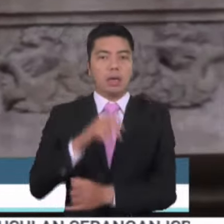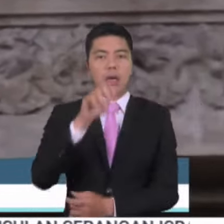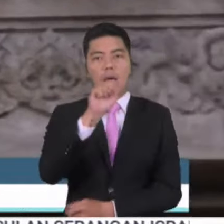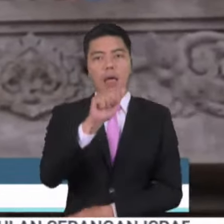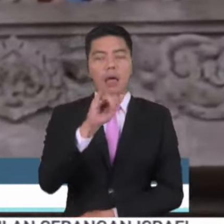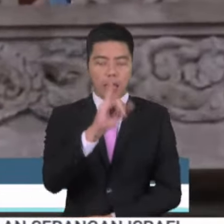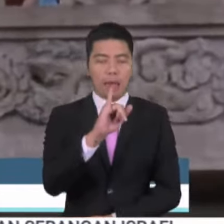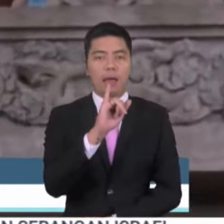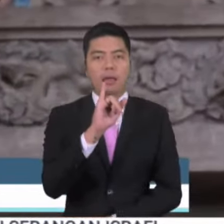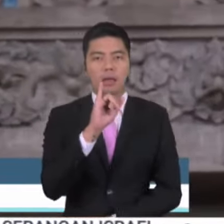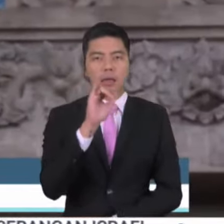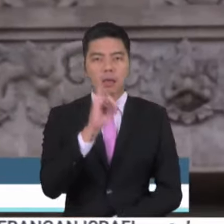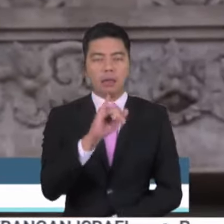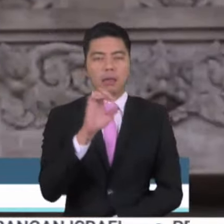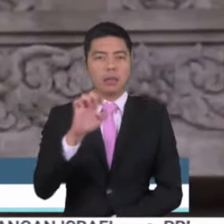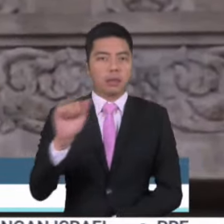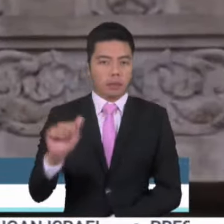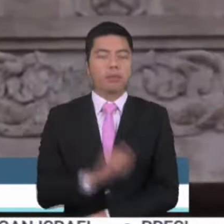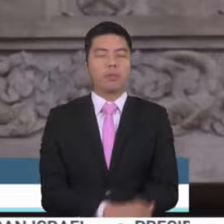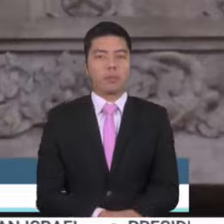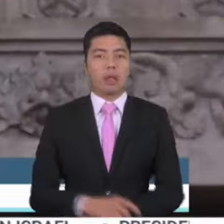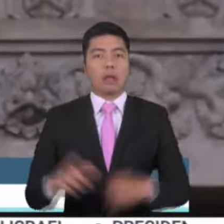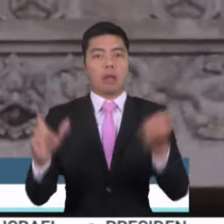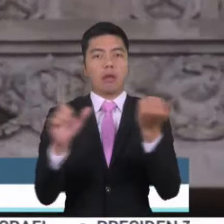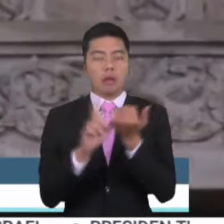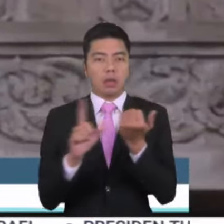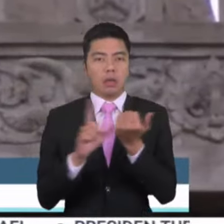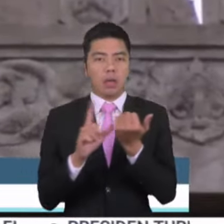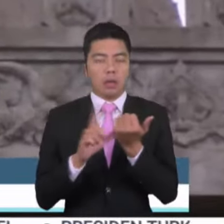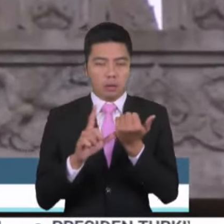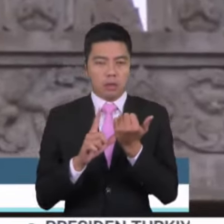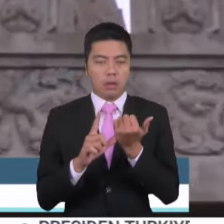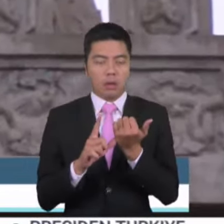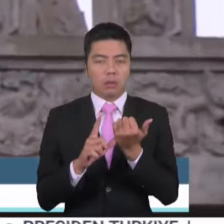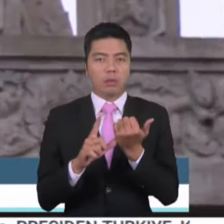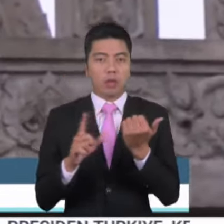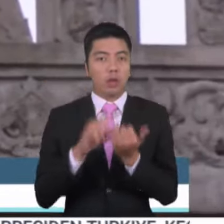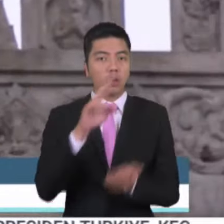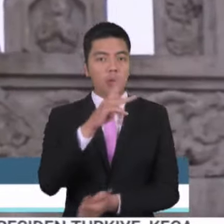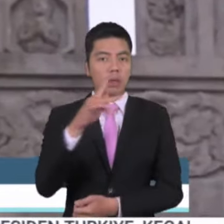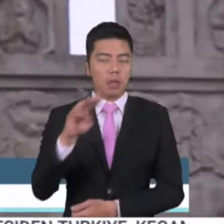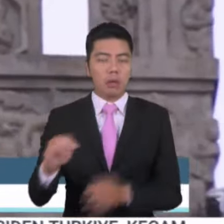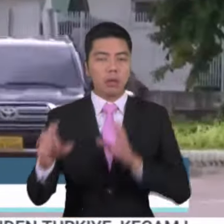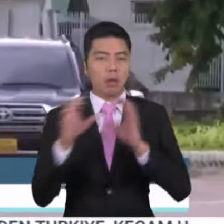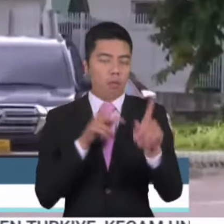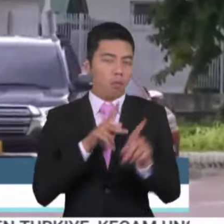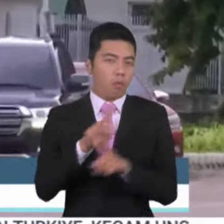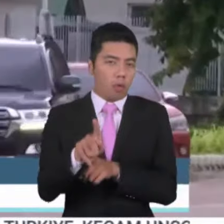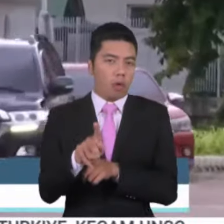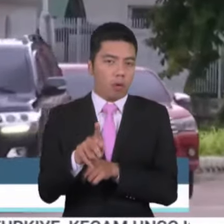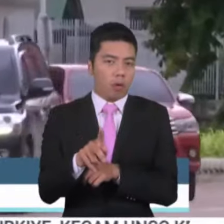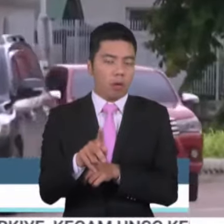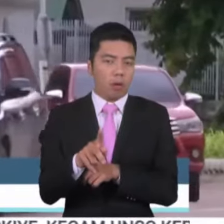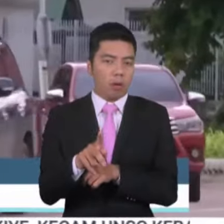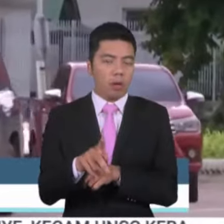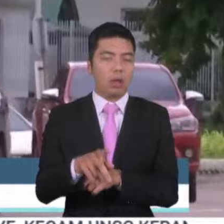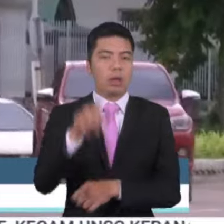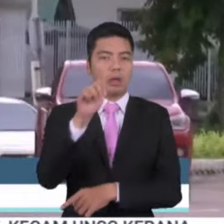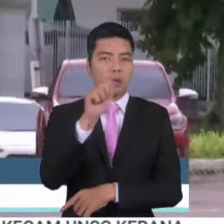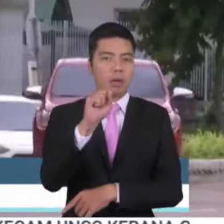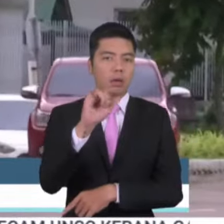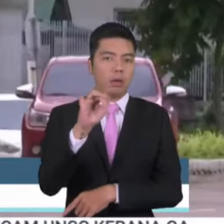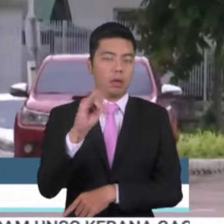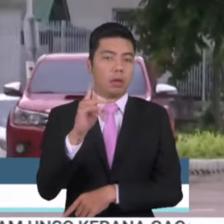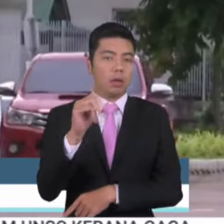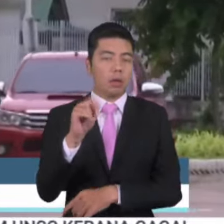IEA. Timbalan Pengarah Institut Penyelidikan Tenaga Suria UKM, Profesor Madya Dr. Nur Asikin